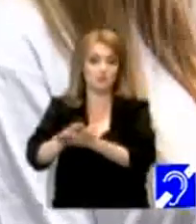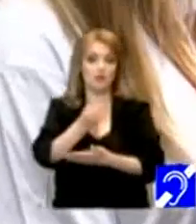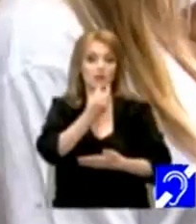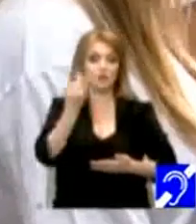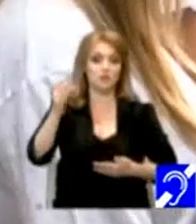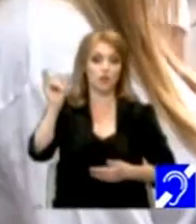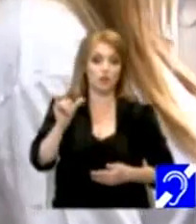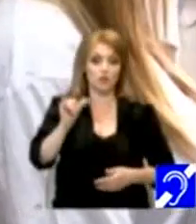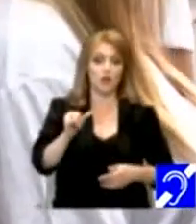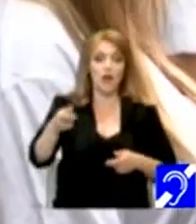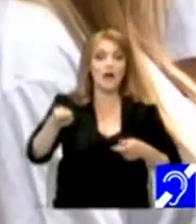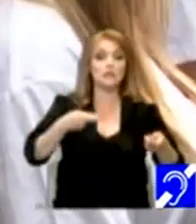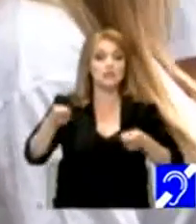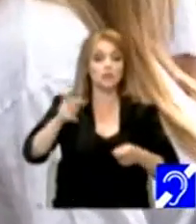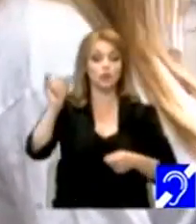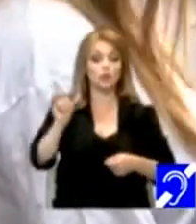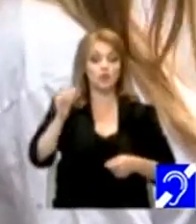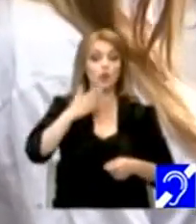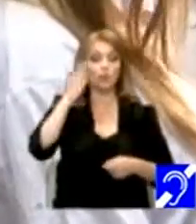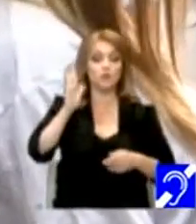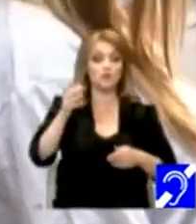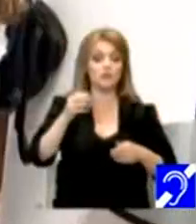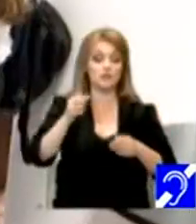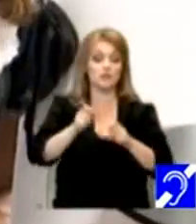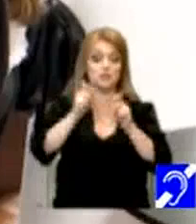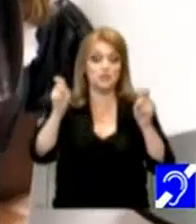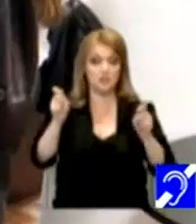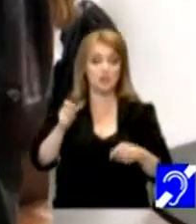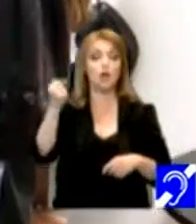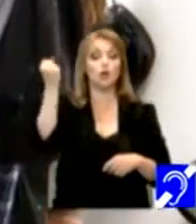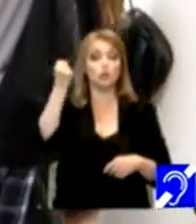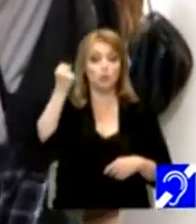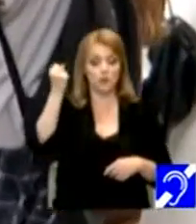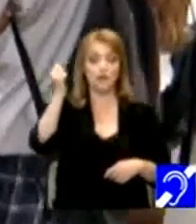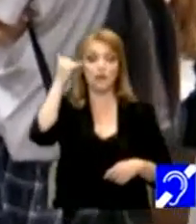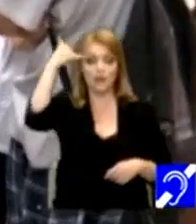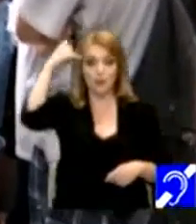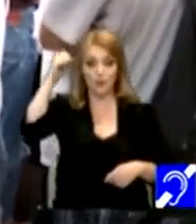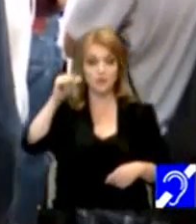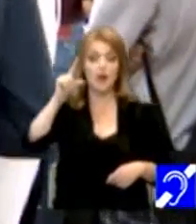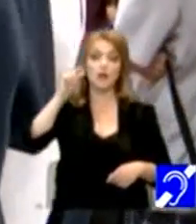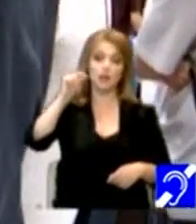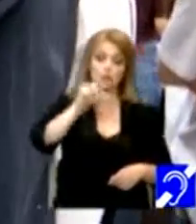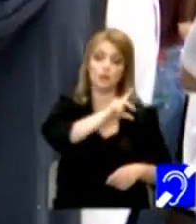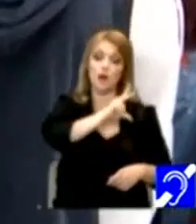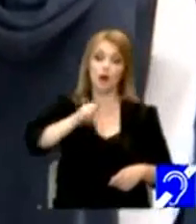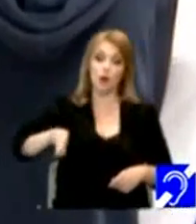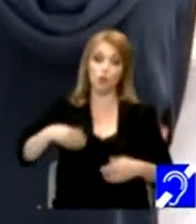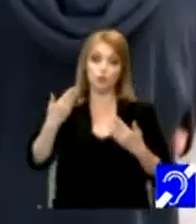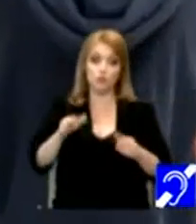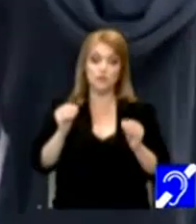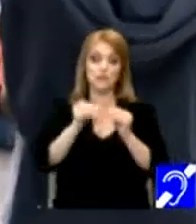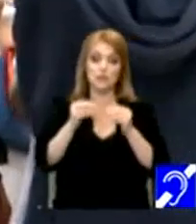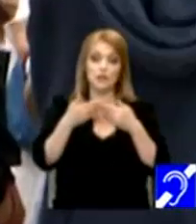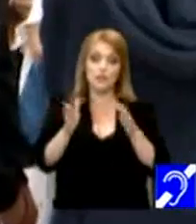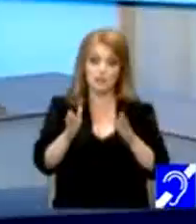Târgul Universităților din România va fi deschis duminică la Bălți, iar luni în Cahul evenimentul este la cea de-a 10-a ediție.